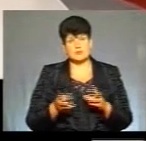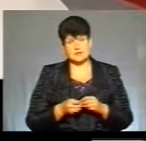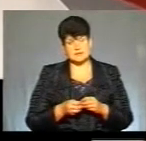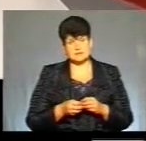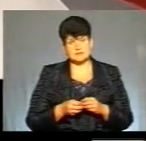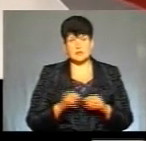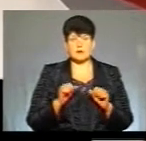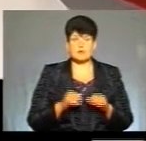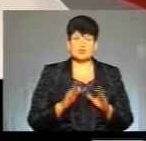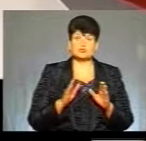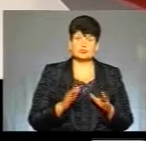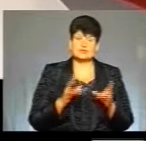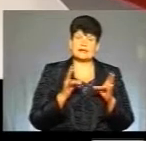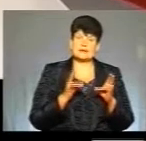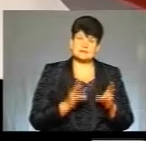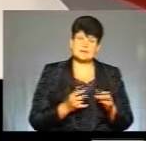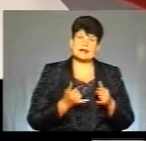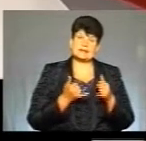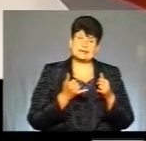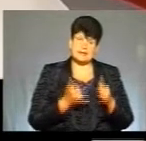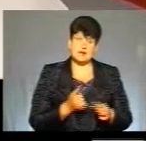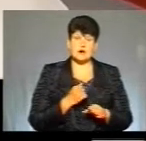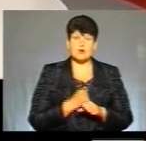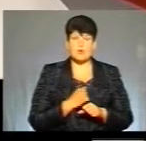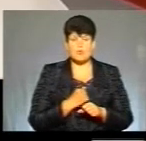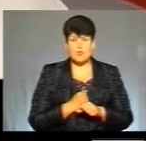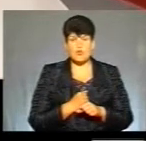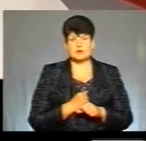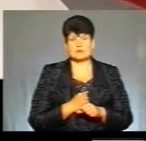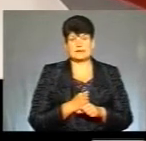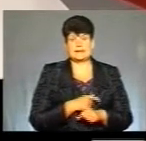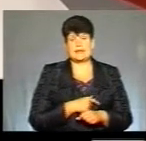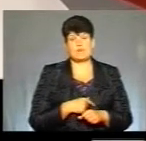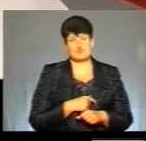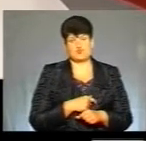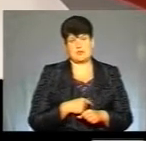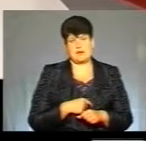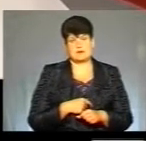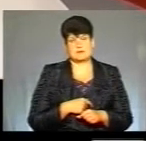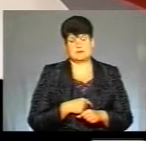може бути небезпека для роботи депутата, скажімо,